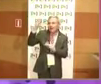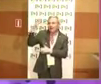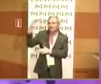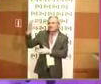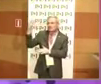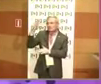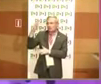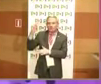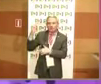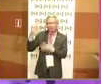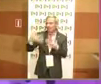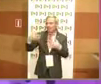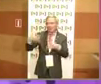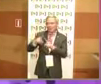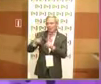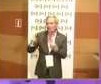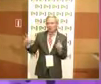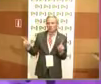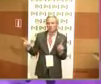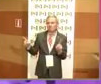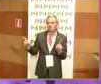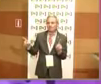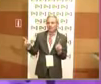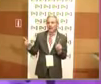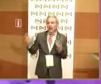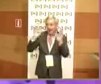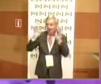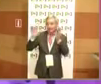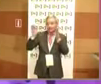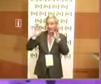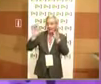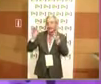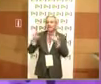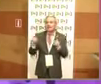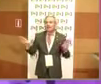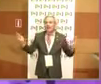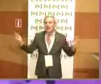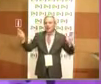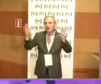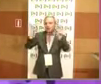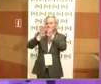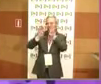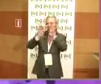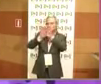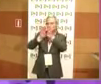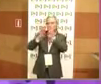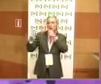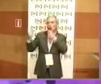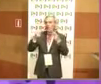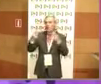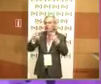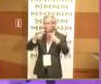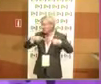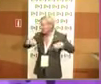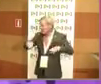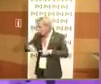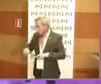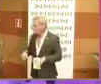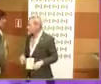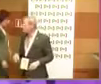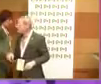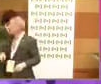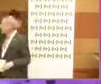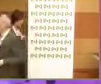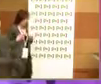va. Guai, guai allora se ci chiudessimo in un confronto solo tra di noi. Guai se